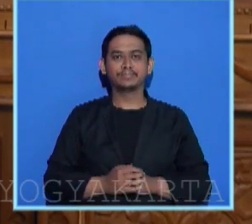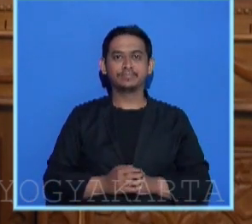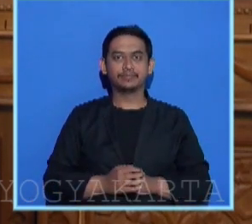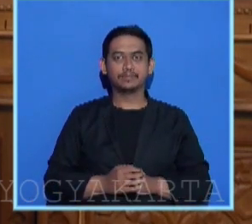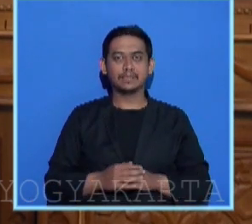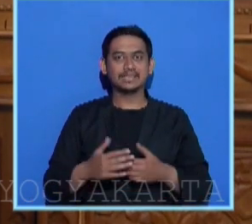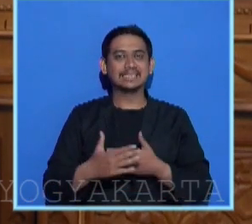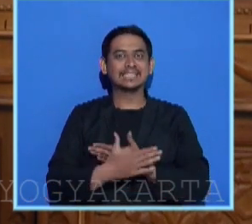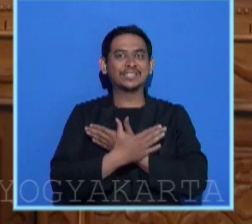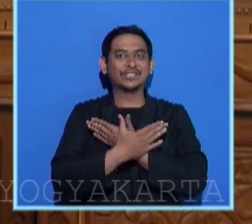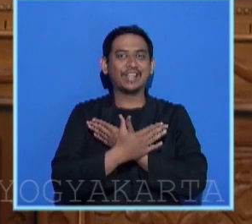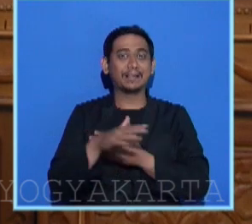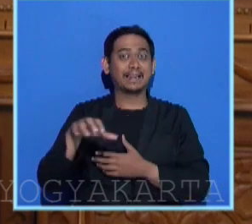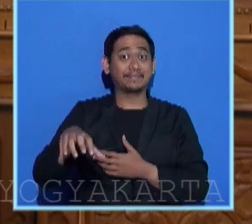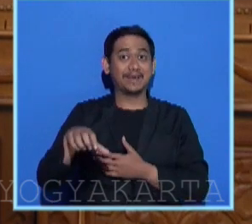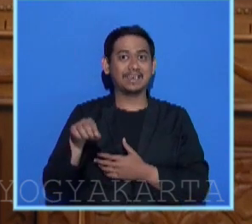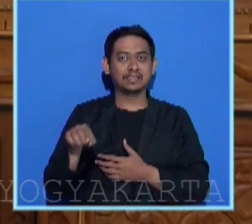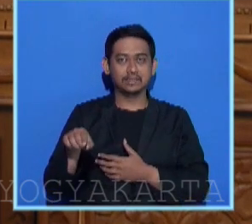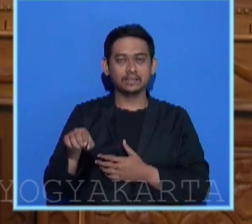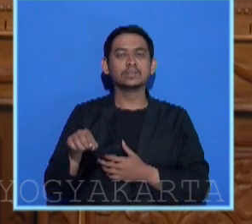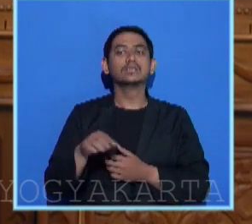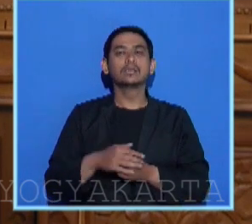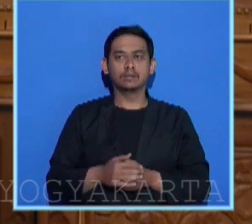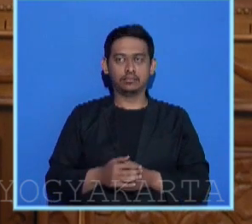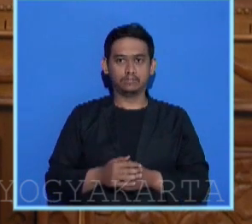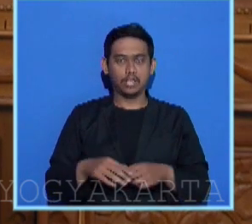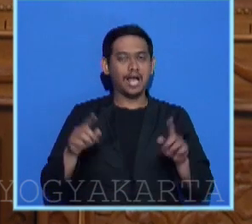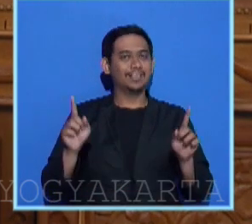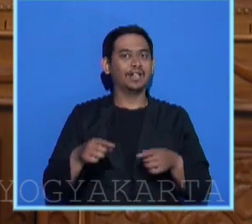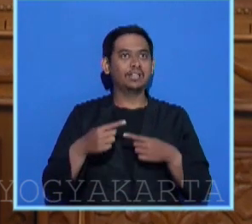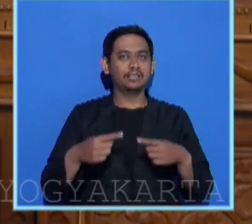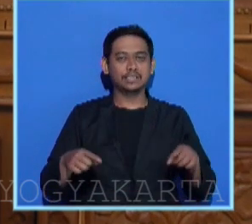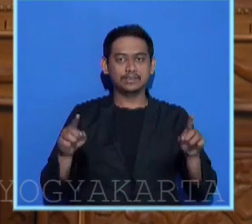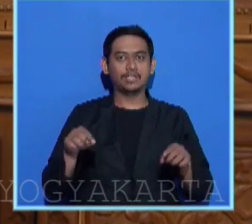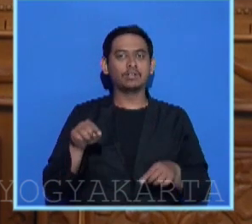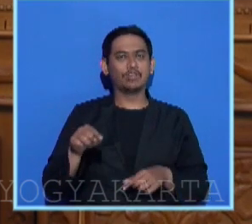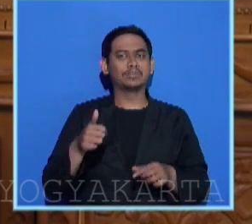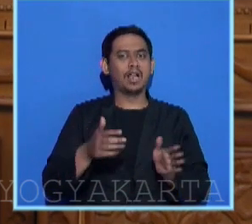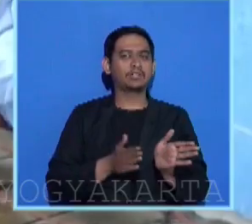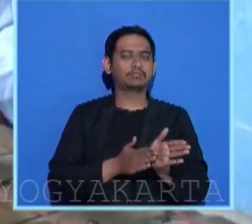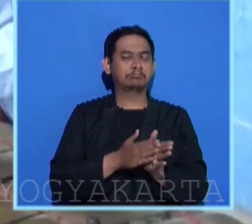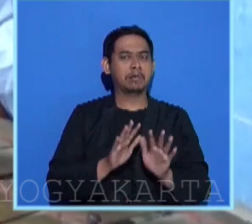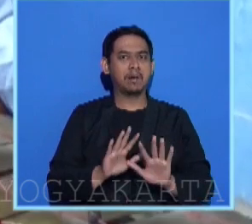Kidul. Seni musik religi menika tasih dipun uri-uri dening masyarakat ing kapanewon Saptosari.